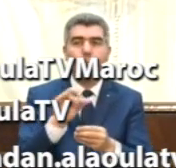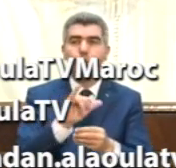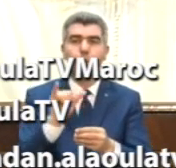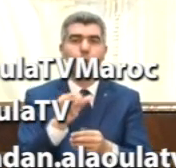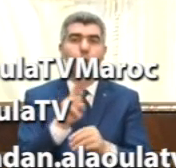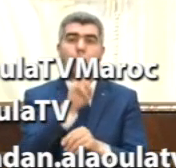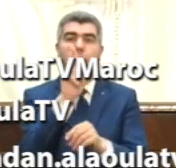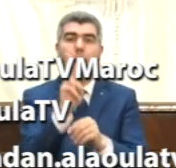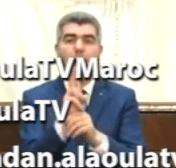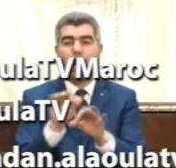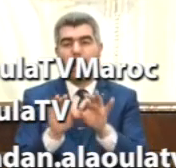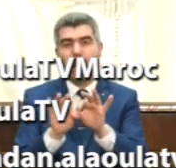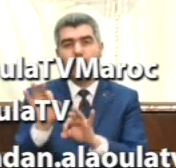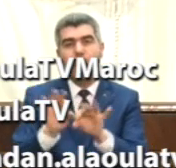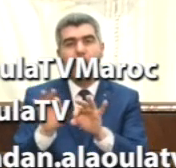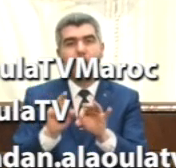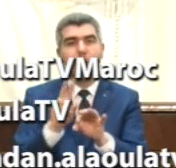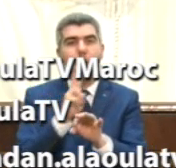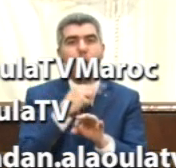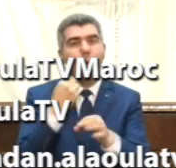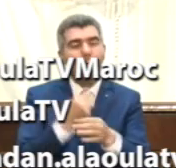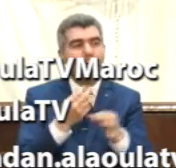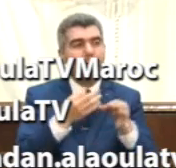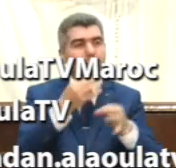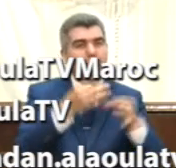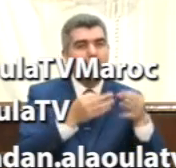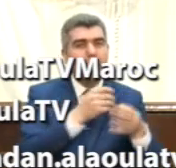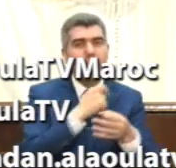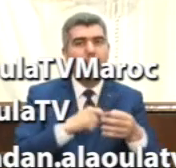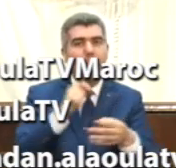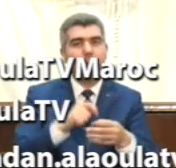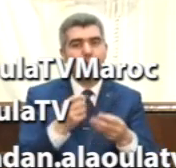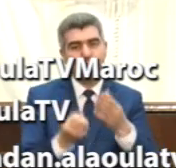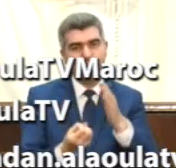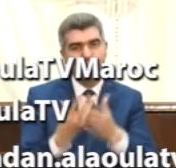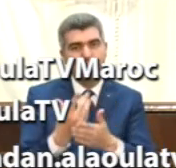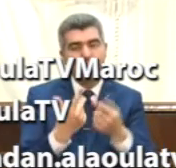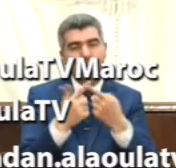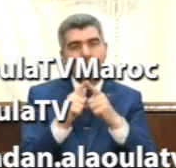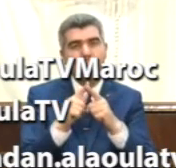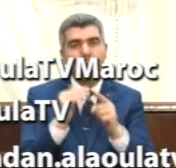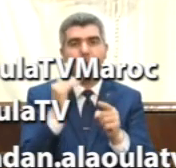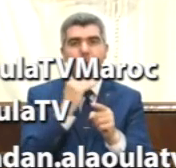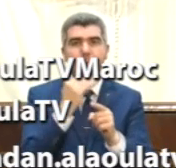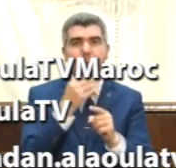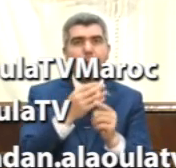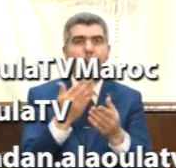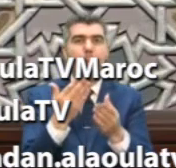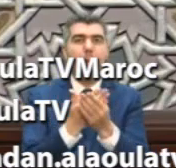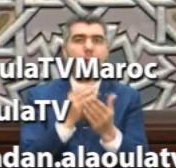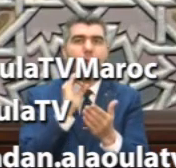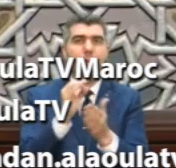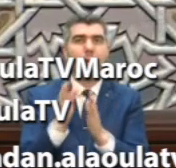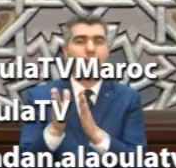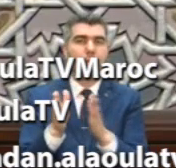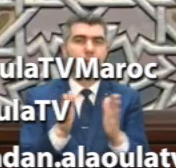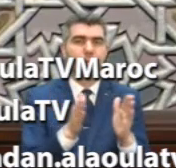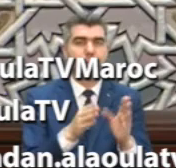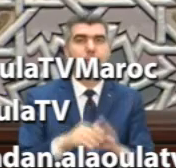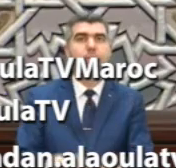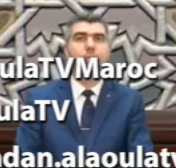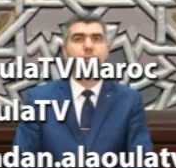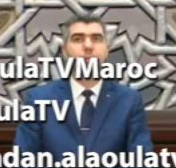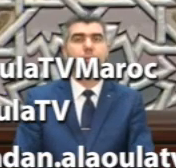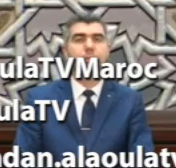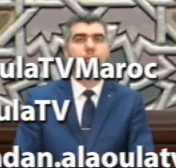اللي ممكن تقوم بها الحكومة في إطار تنظيم القضاء وتحديد المحكمة باش يولي يتسرع لهم بهذا الملف هذا. شكرا. شكرا. تفضلوا